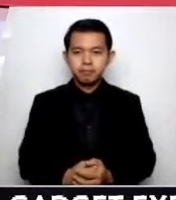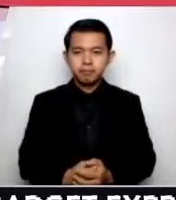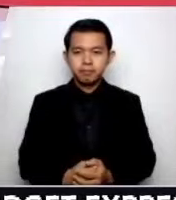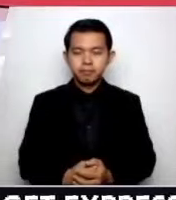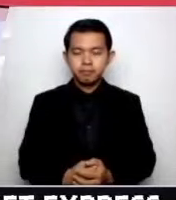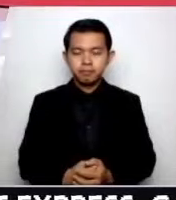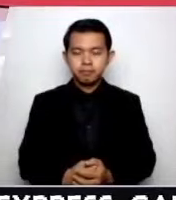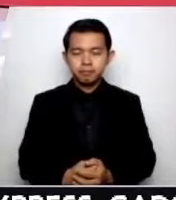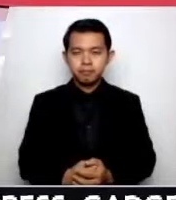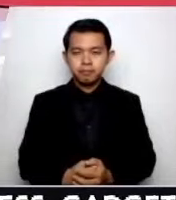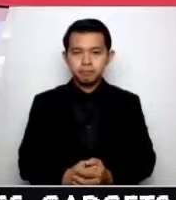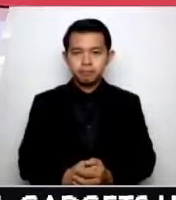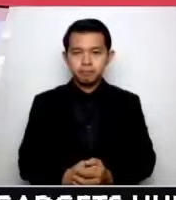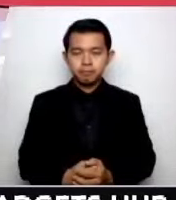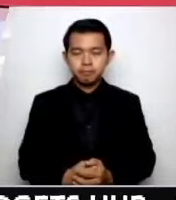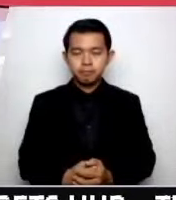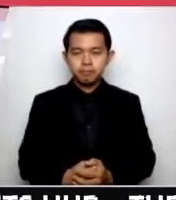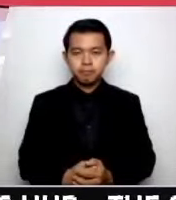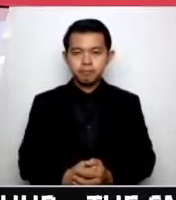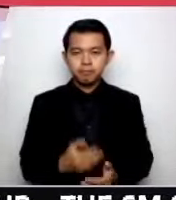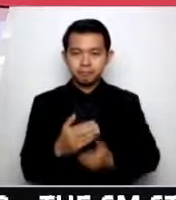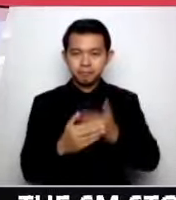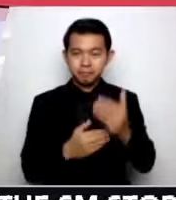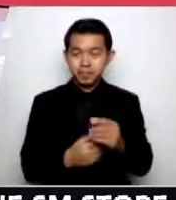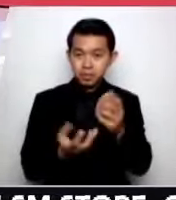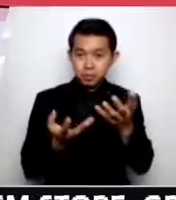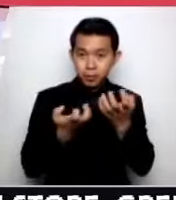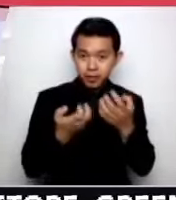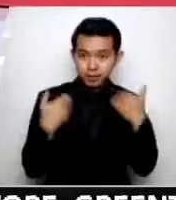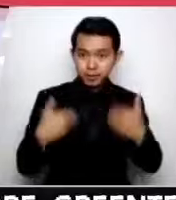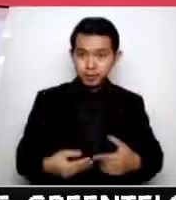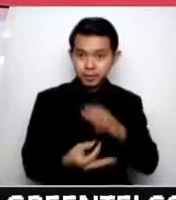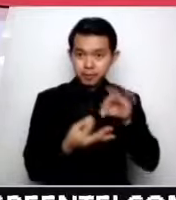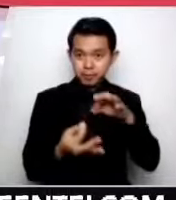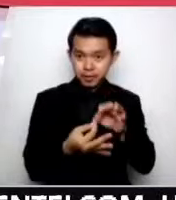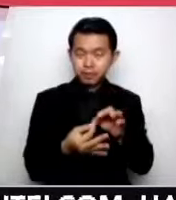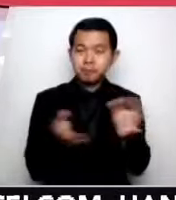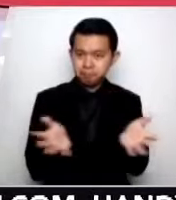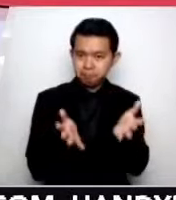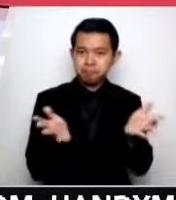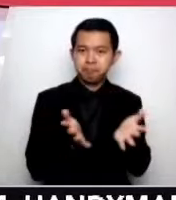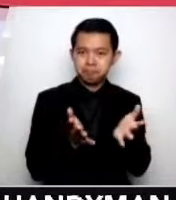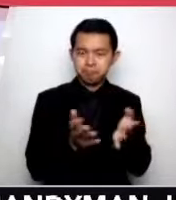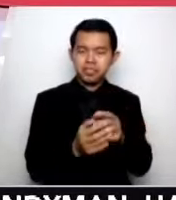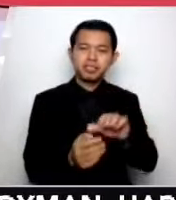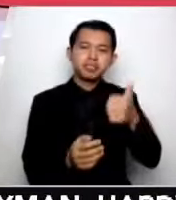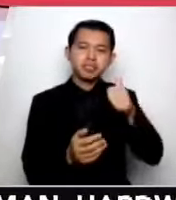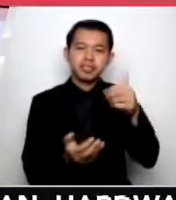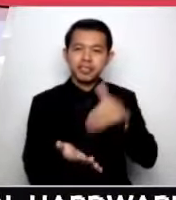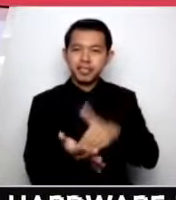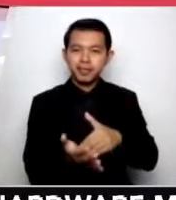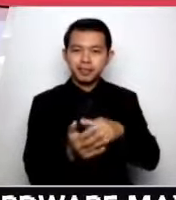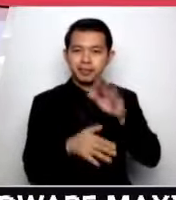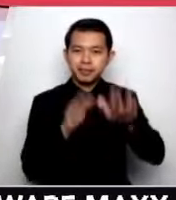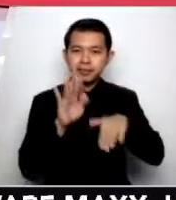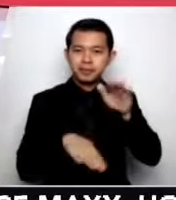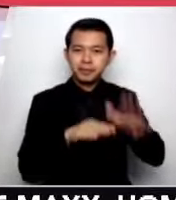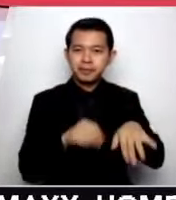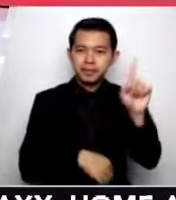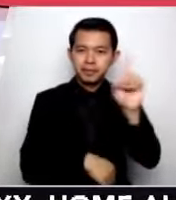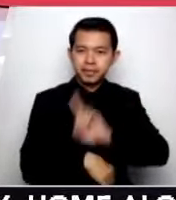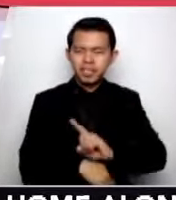Sa mga gustong maging fit, isa sa inirekomenda ang maka 10,000 steps kada araw. Ano nga bang benepisyo niyan at sapat na